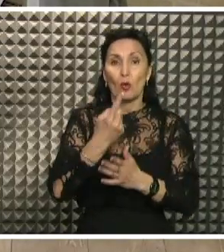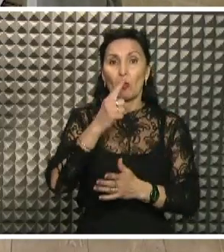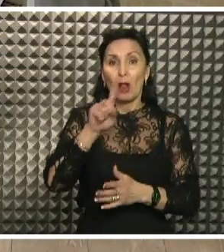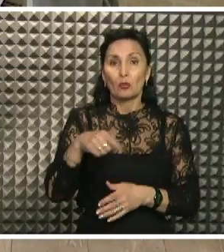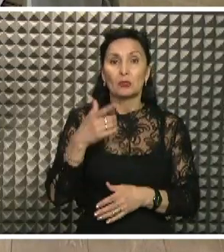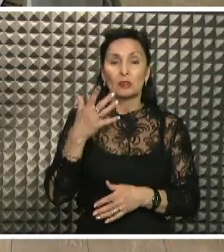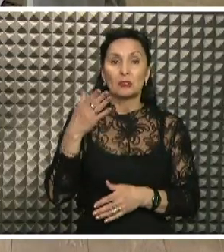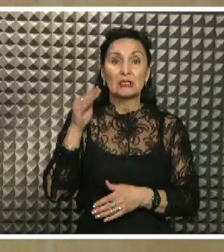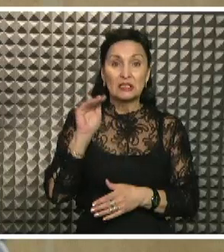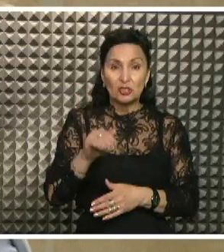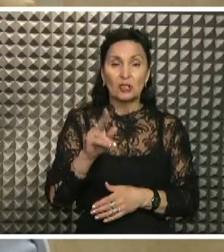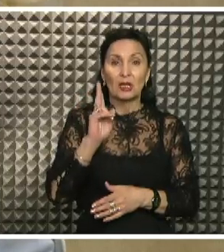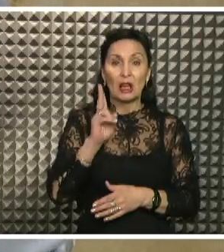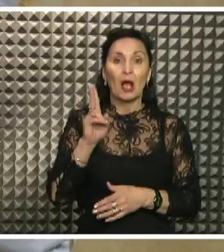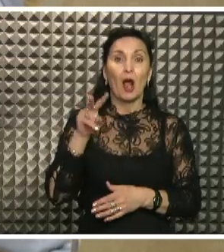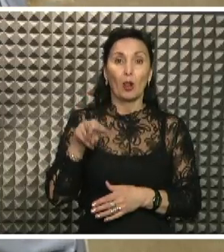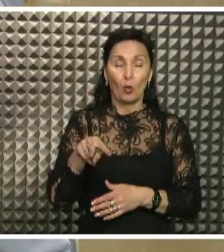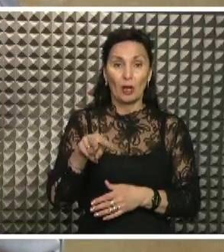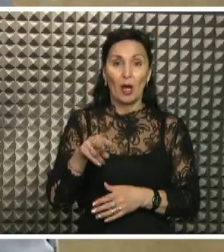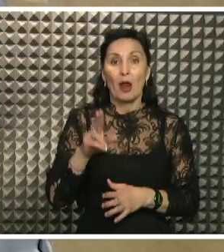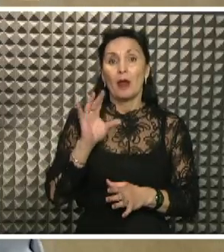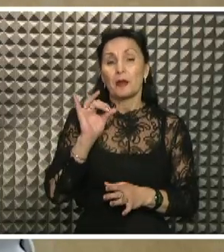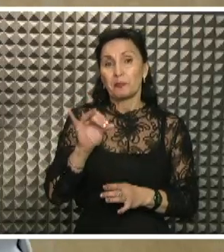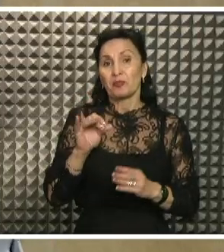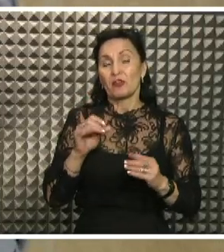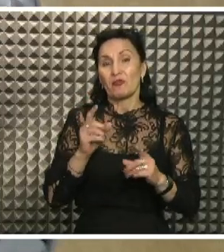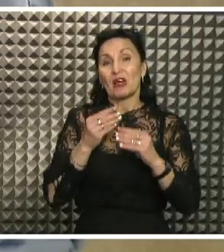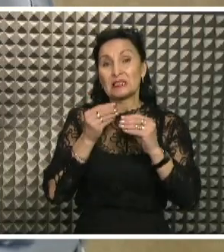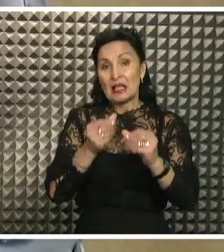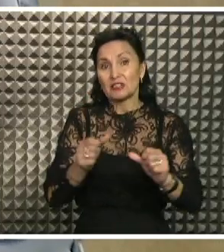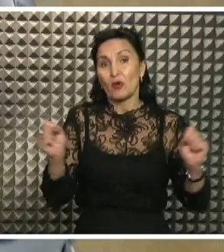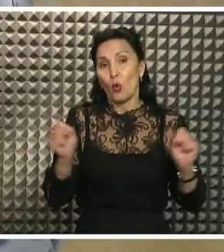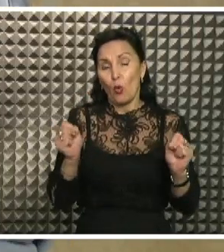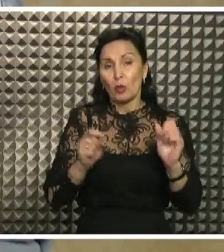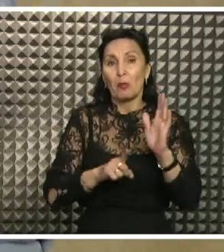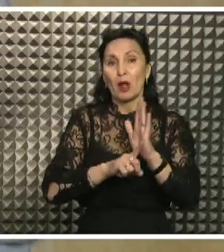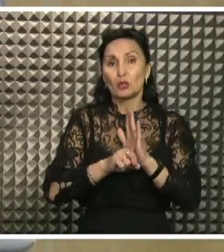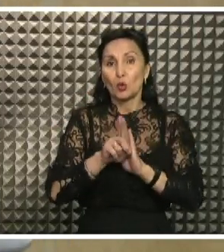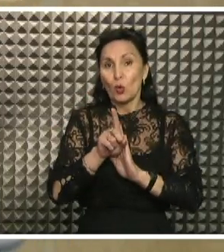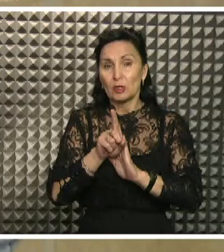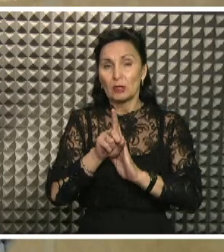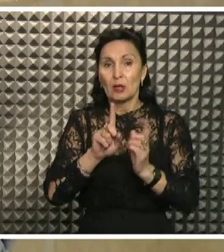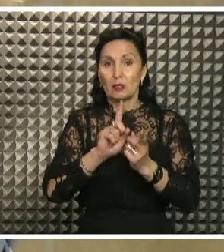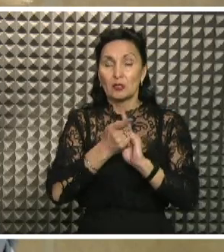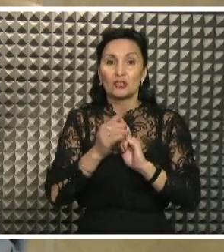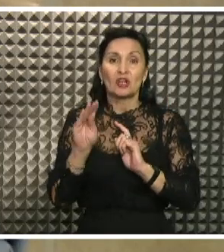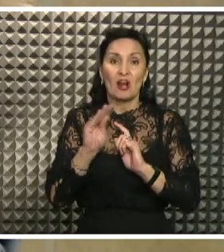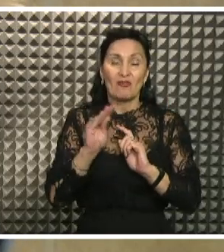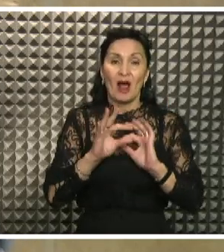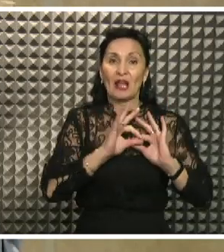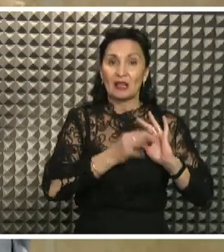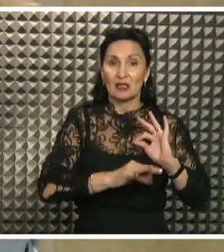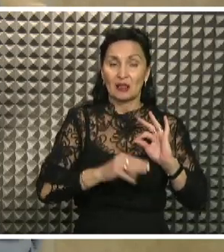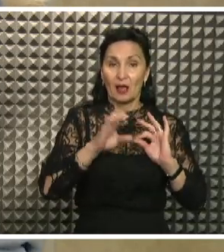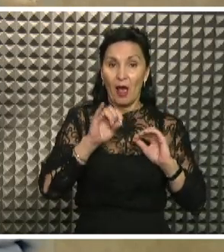1500 килокалорий. Кроме того, при воздействии холода происходит преобразование белой жировой ткани в бурую